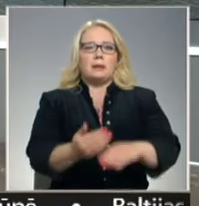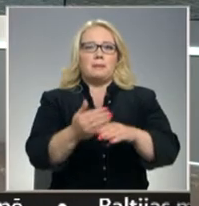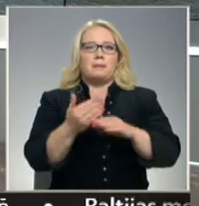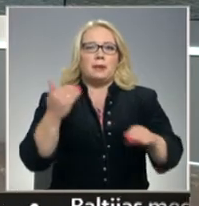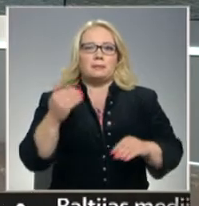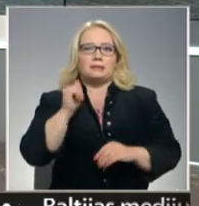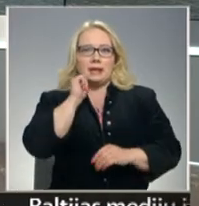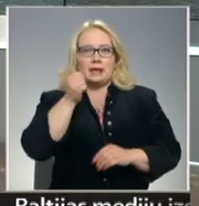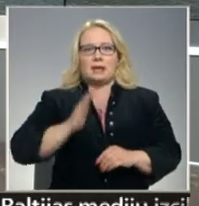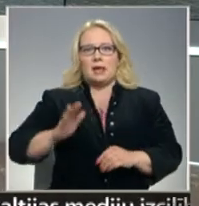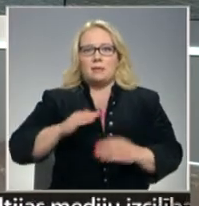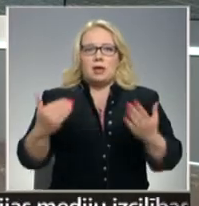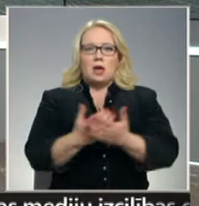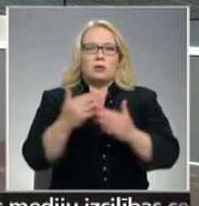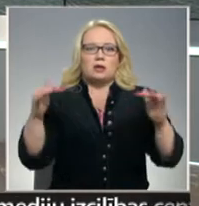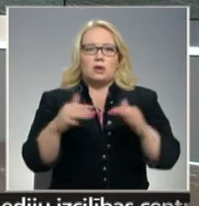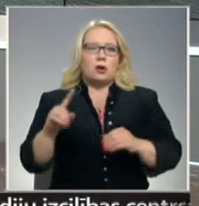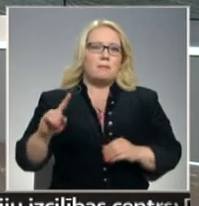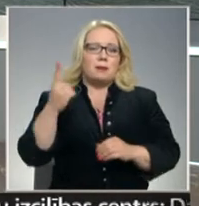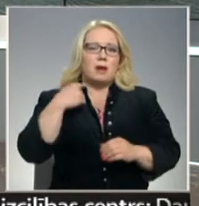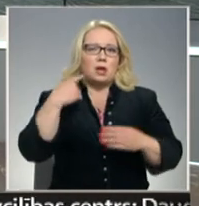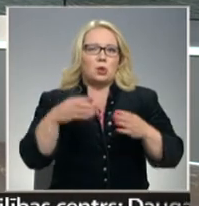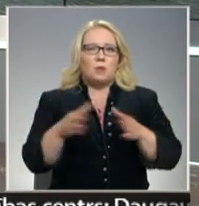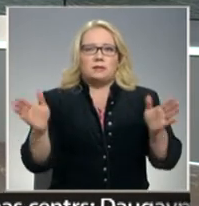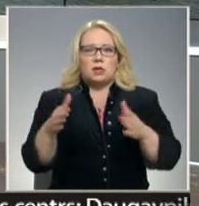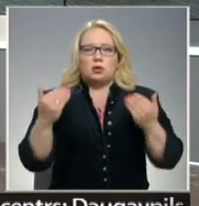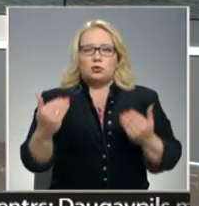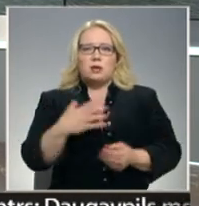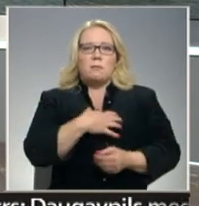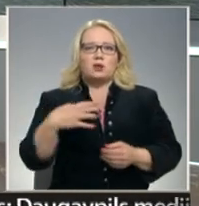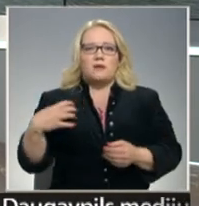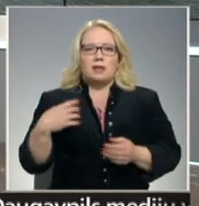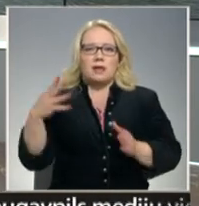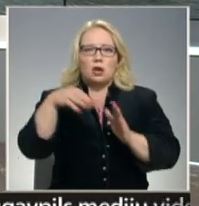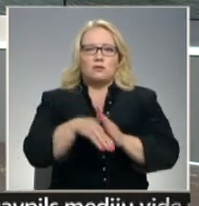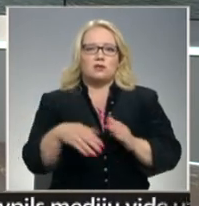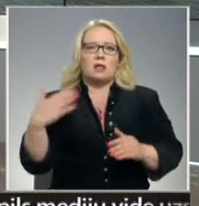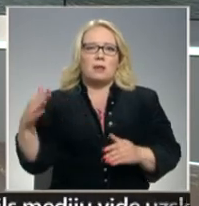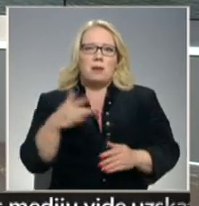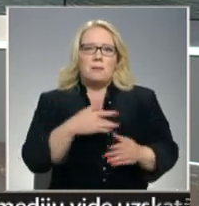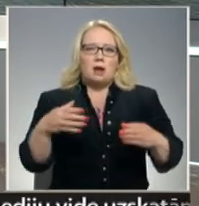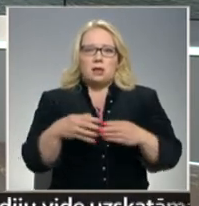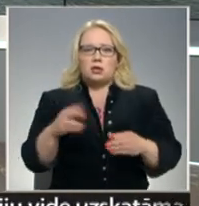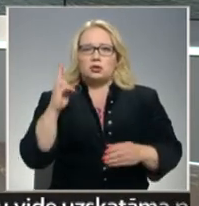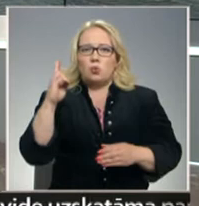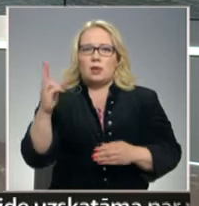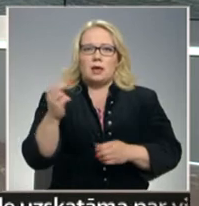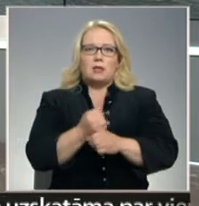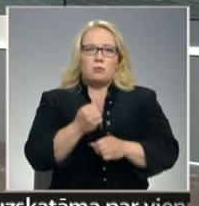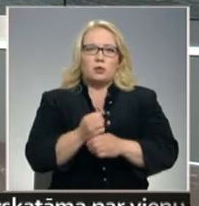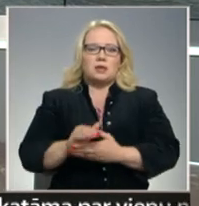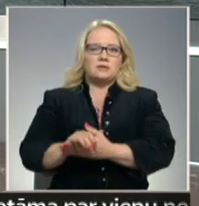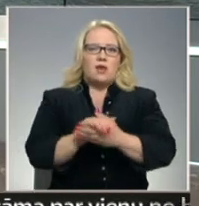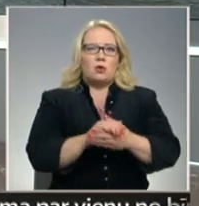Pirms rīt gaidāmās jaunā sasaukuma pirmās Rīgas domas sēdes, šodien pašvaldībā iekļuvušās labējās partijas solīja darboties